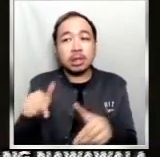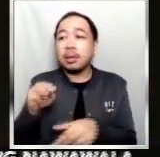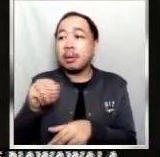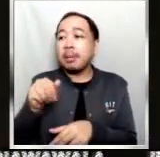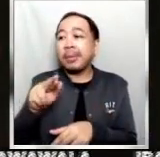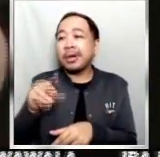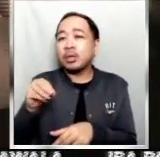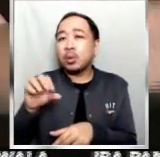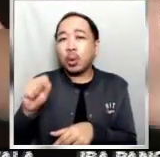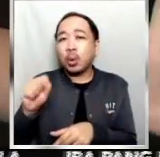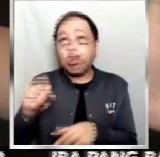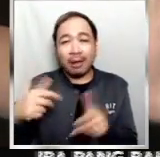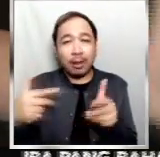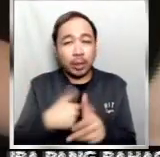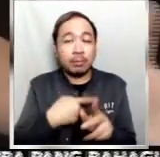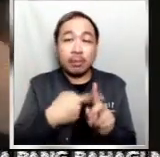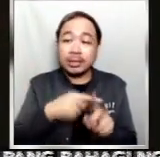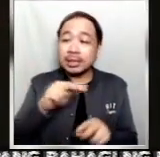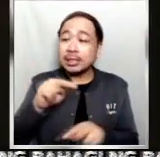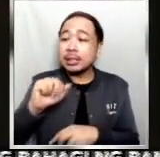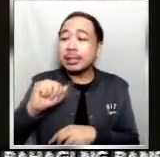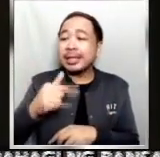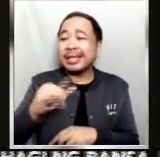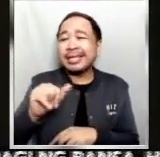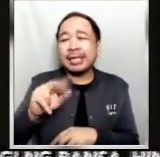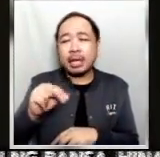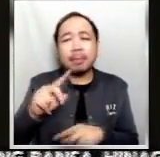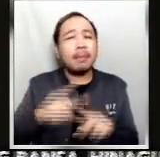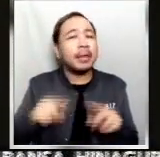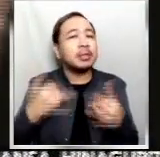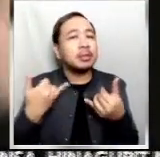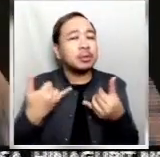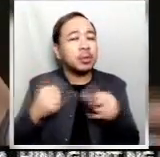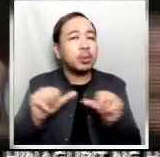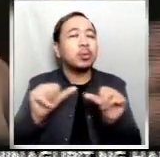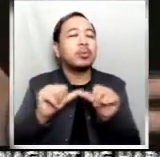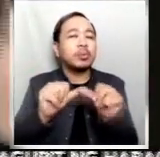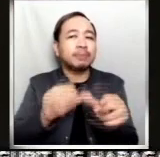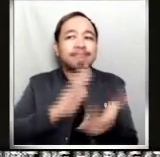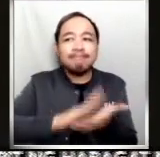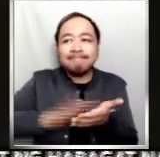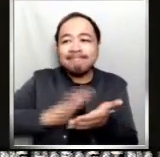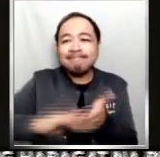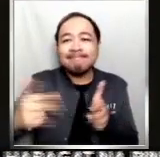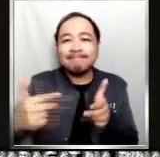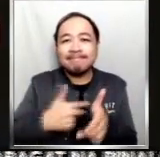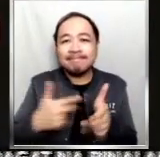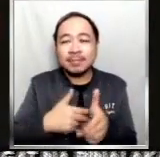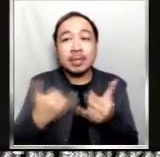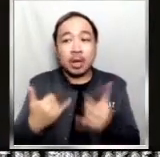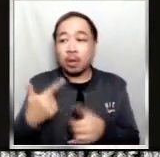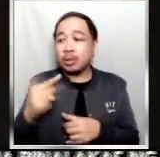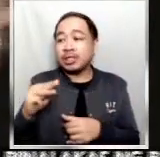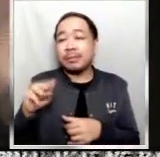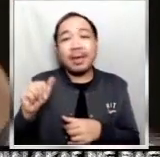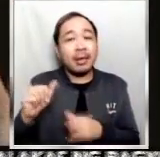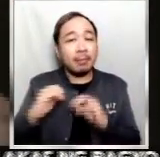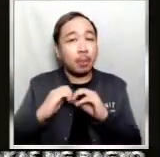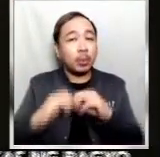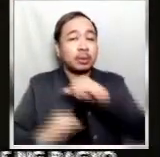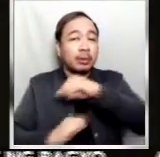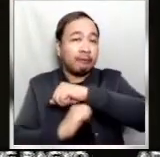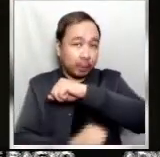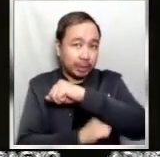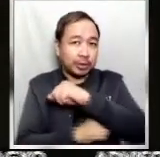yung Naguilian Road, pero patuloy pa rin yung clearing sa iba pang mga kalsada. Ang GMA Kapuso Foundation naman, Mike, ay papunta